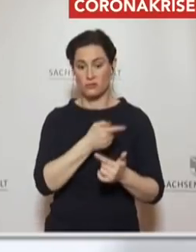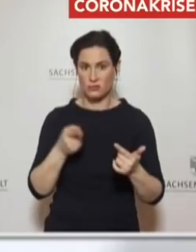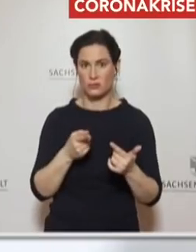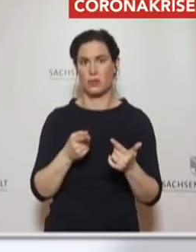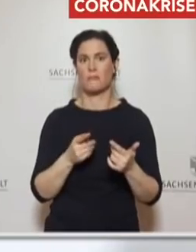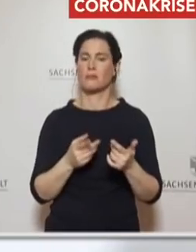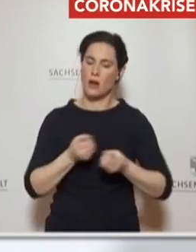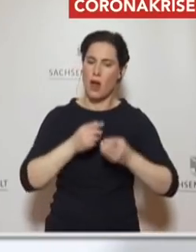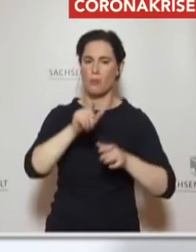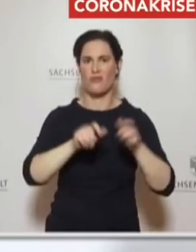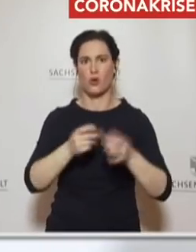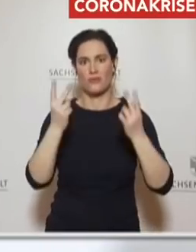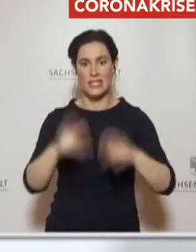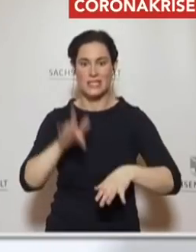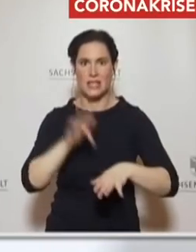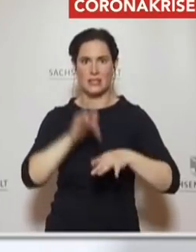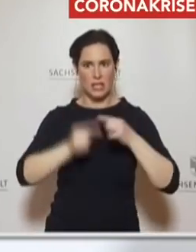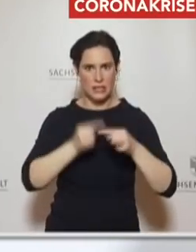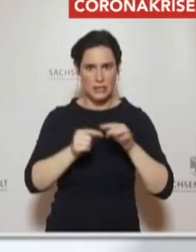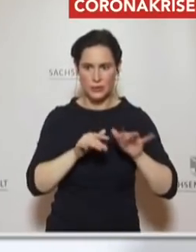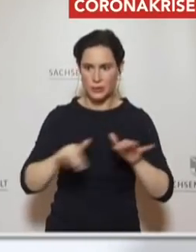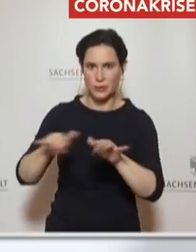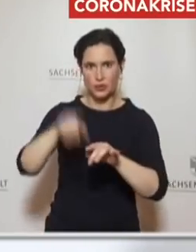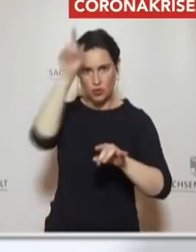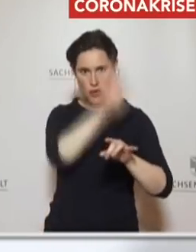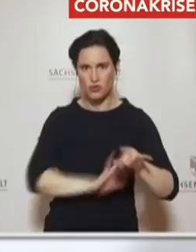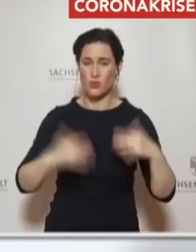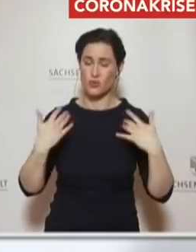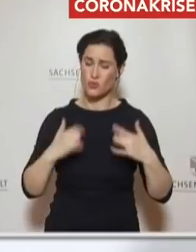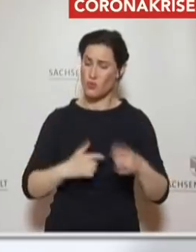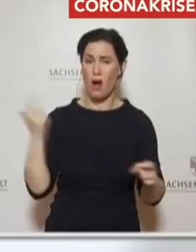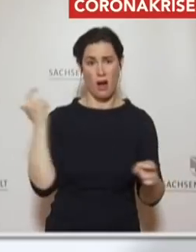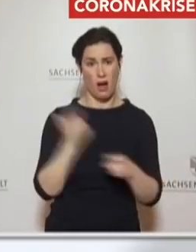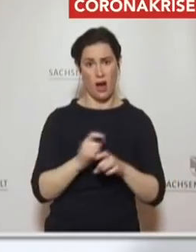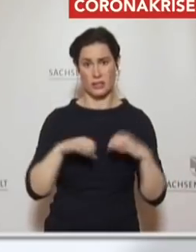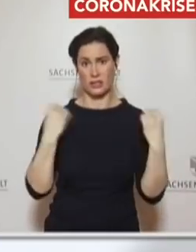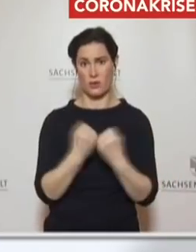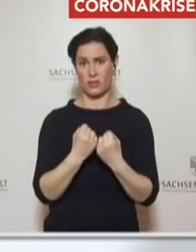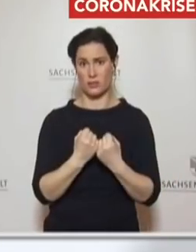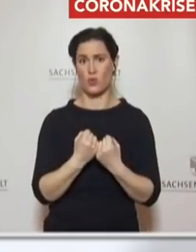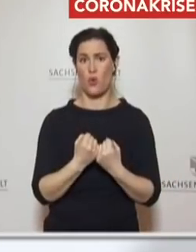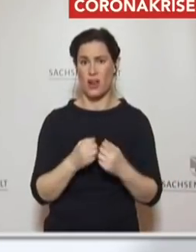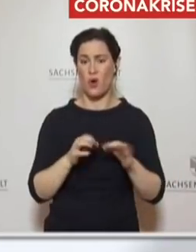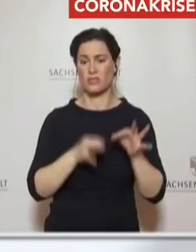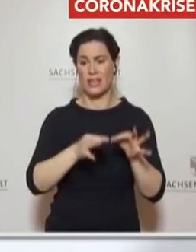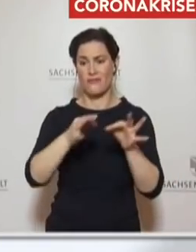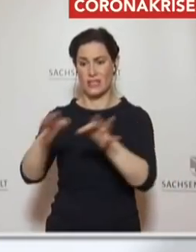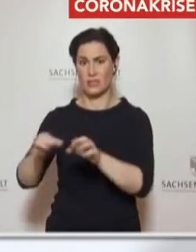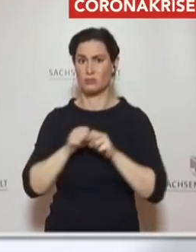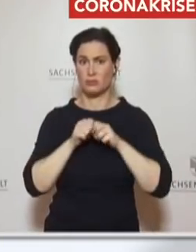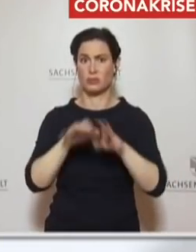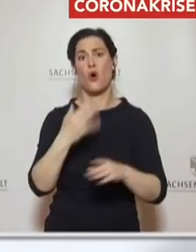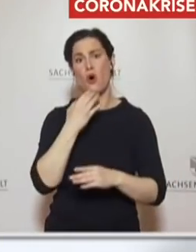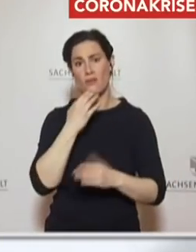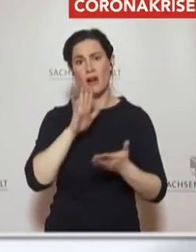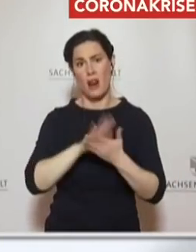der Sensibilisierung, dass wir in einer ganz ernsten Situation in Deutschland sind, vor allen Dingen auch infektiologisch dort ein Effekt erzielt